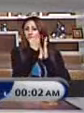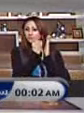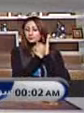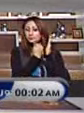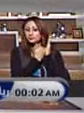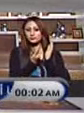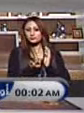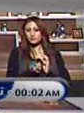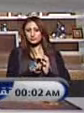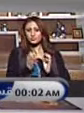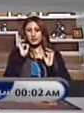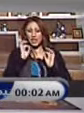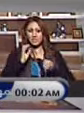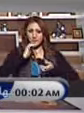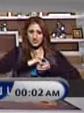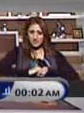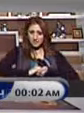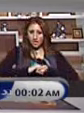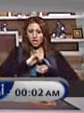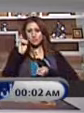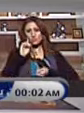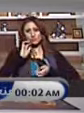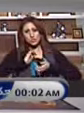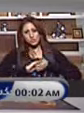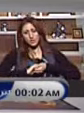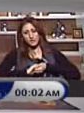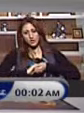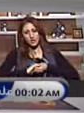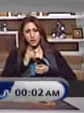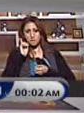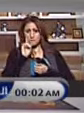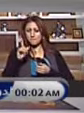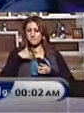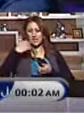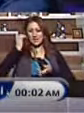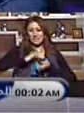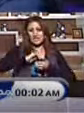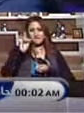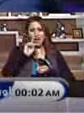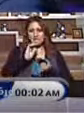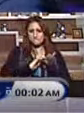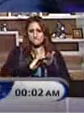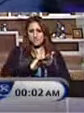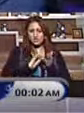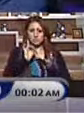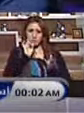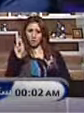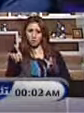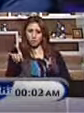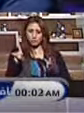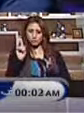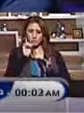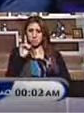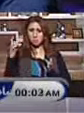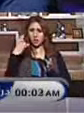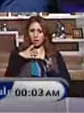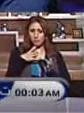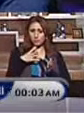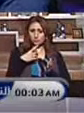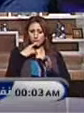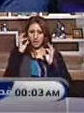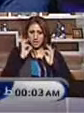لازم ينتهي باتفاق واذا لم نتفق هل ده معناه ان احنا نكره بعض لا لابد في في مساله